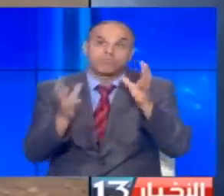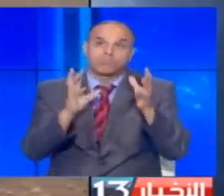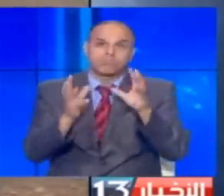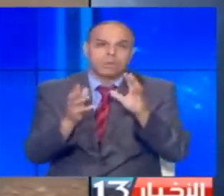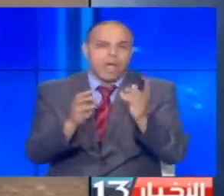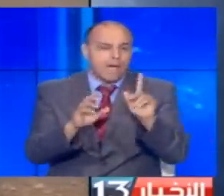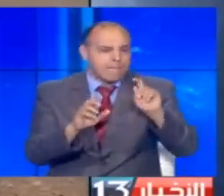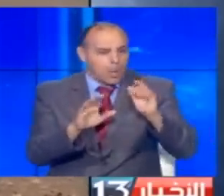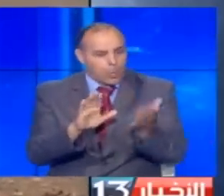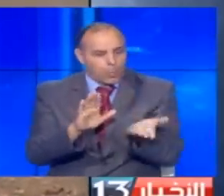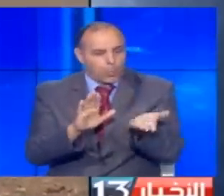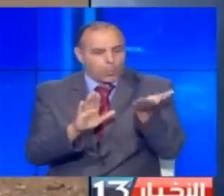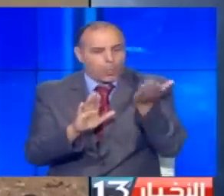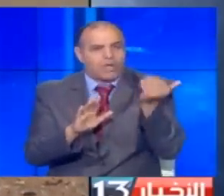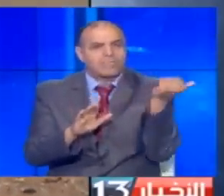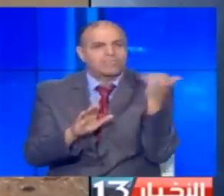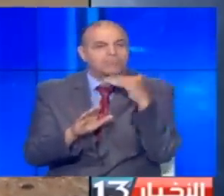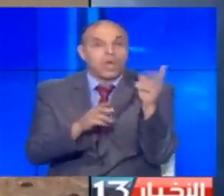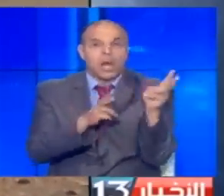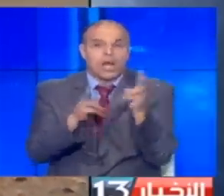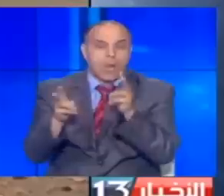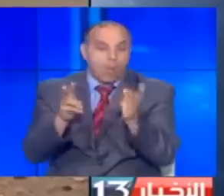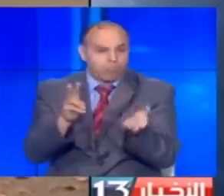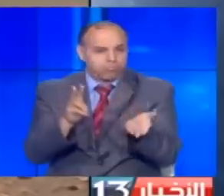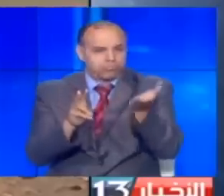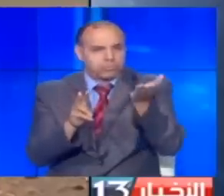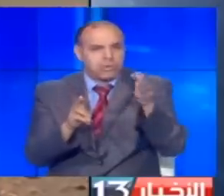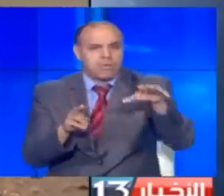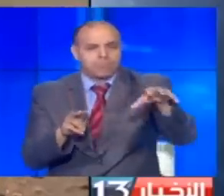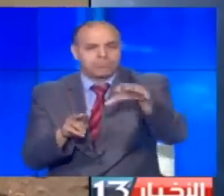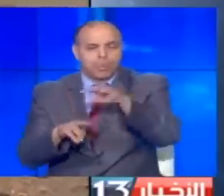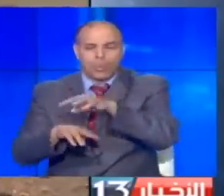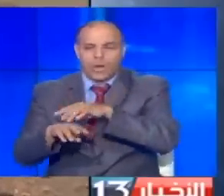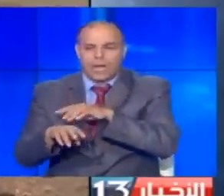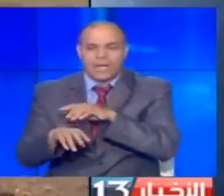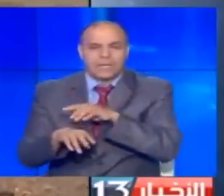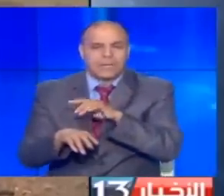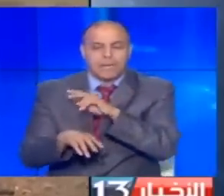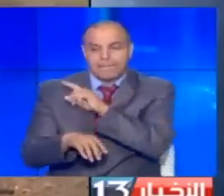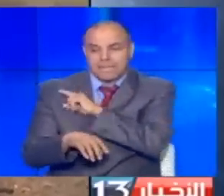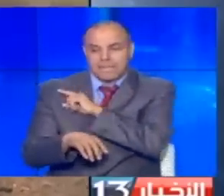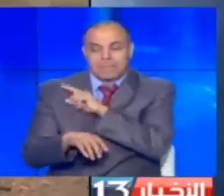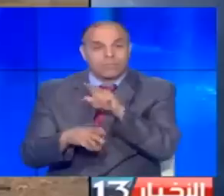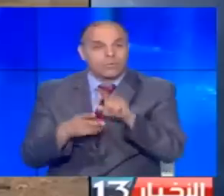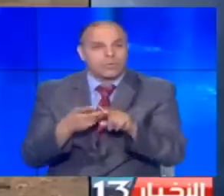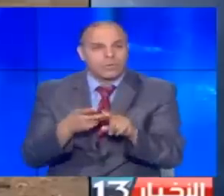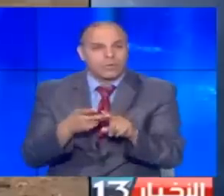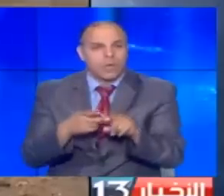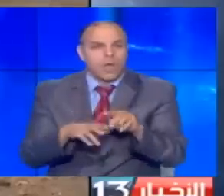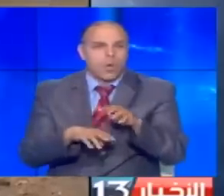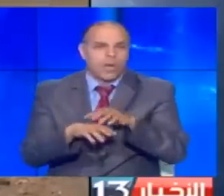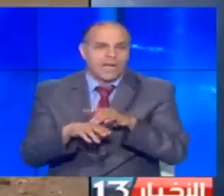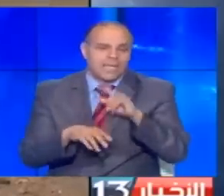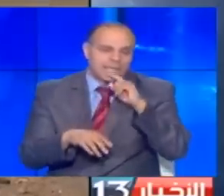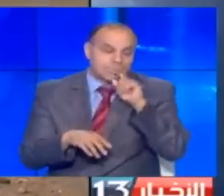ارتفاع سرعه الرياح في مختلف مناطق ولايه الدين وكذلك ولايه